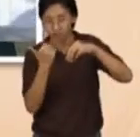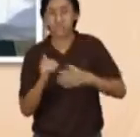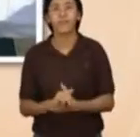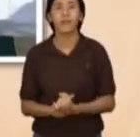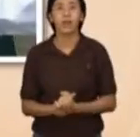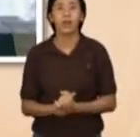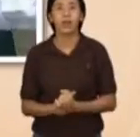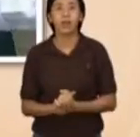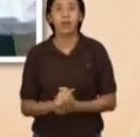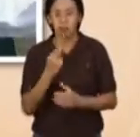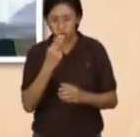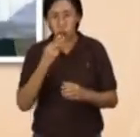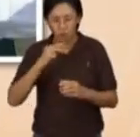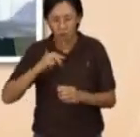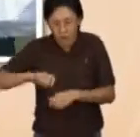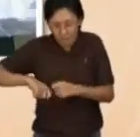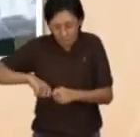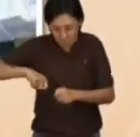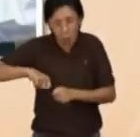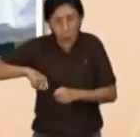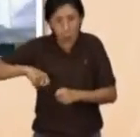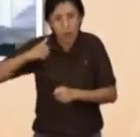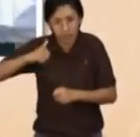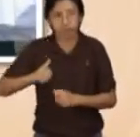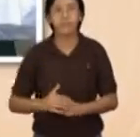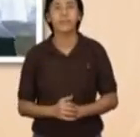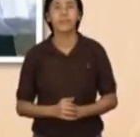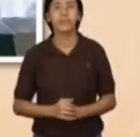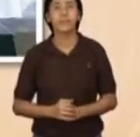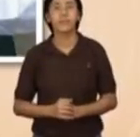ก็ต้องผูกด้วยผูกให้แน่นๆด้วยนะคะ